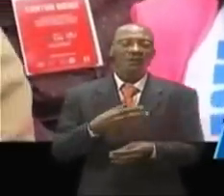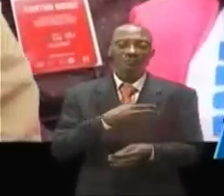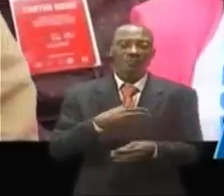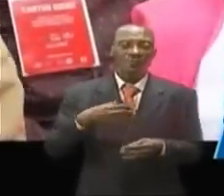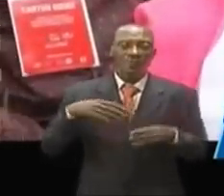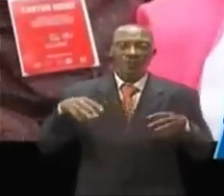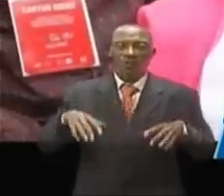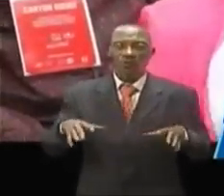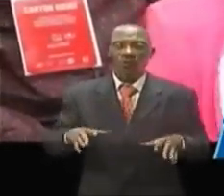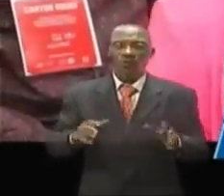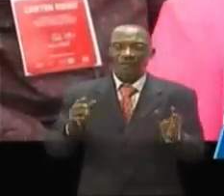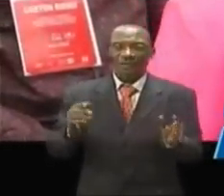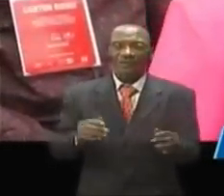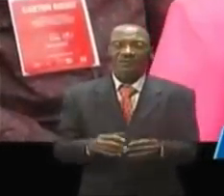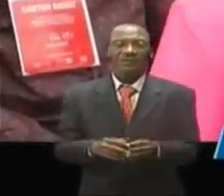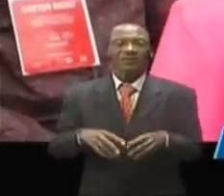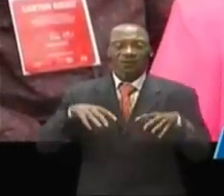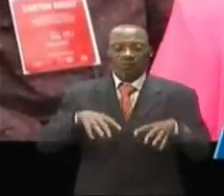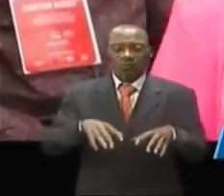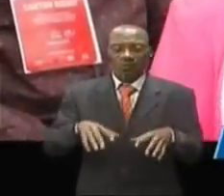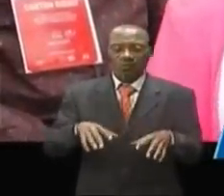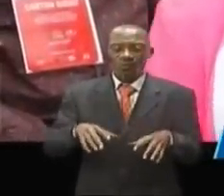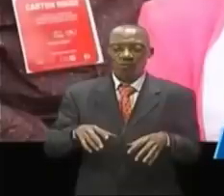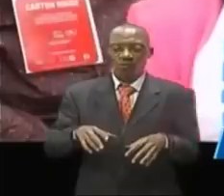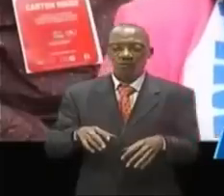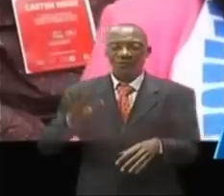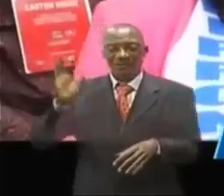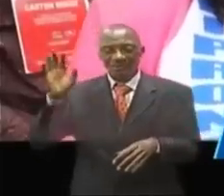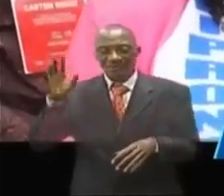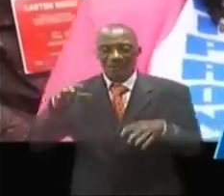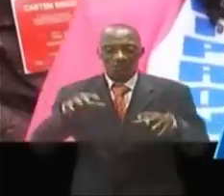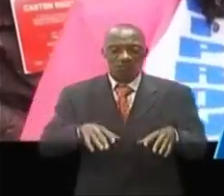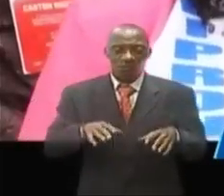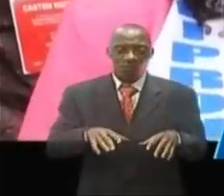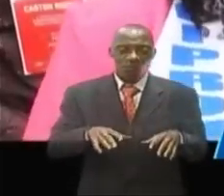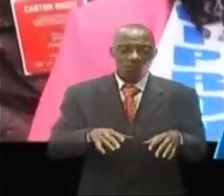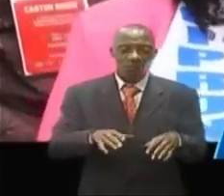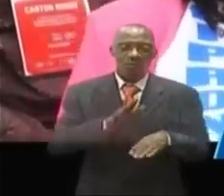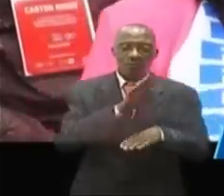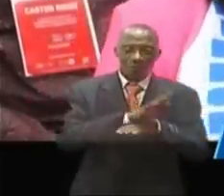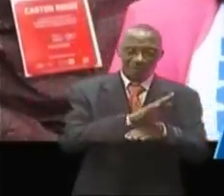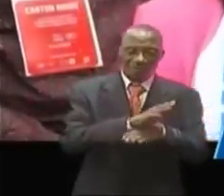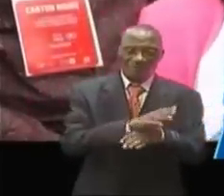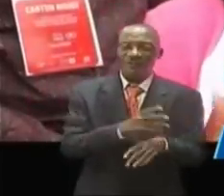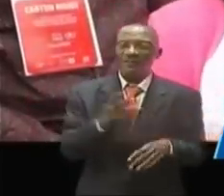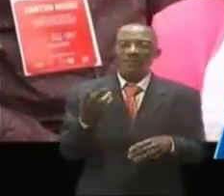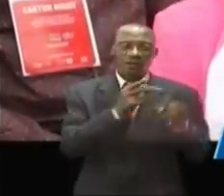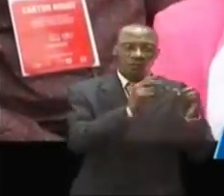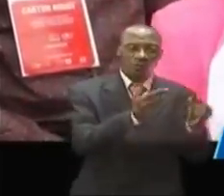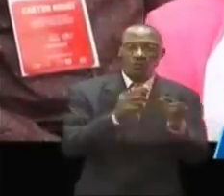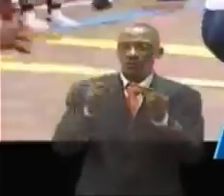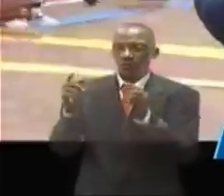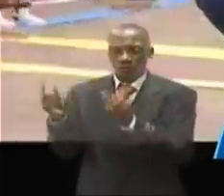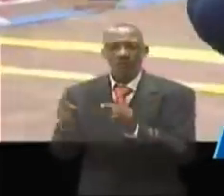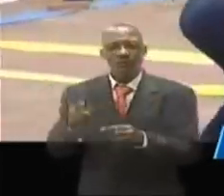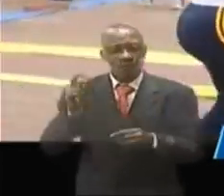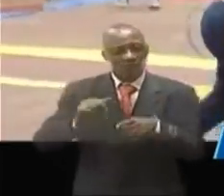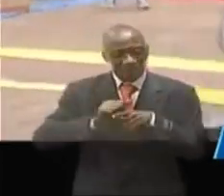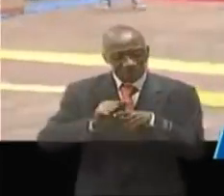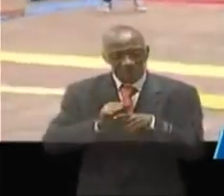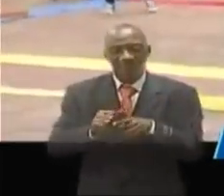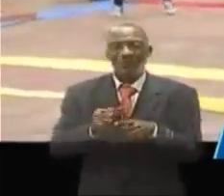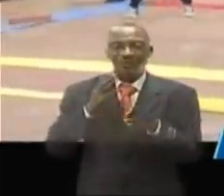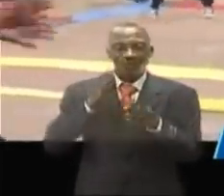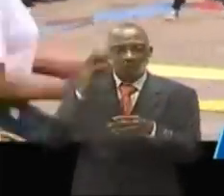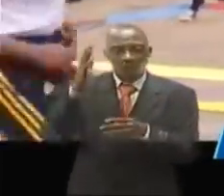deux bords, Congo-Brazzaville et Congo-Kinshasa, jouent le Nzango en jouant avec leurs pieds et pourquoi c'est une compétition. Notez que près